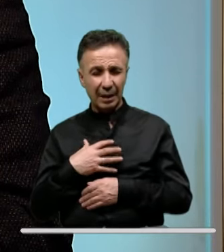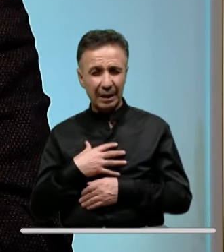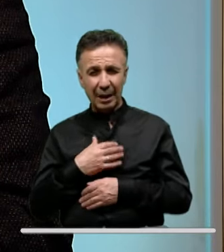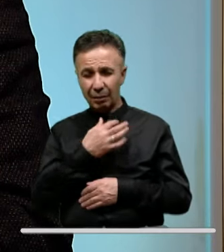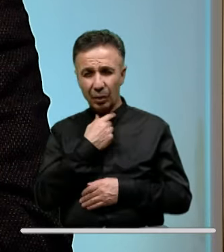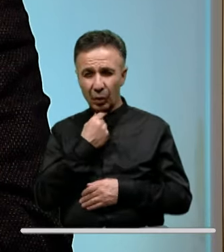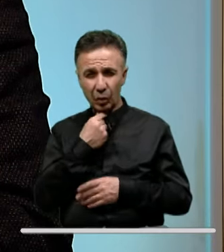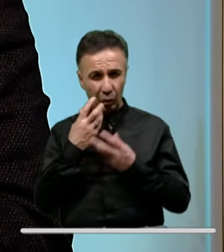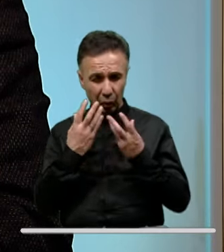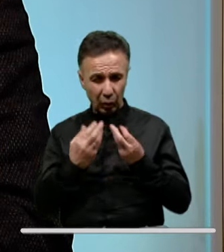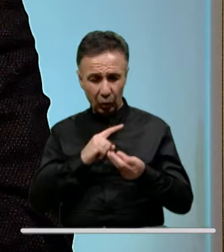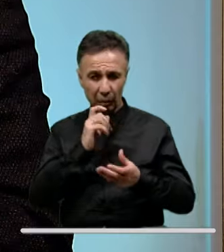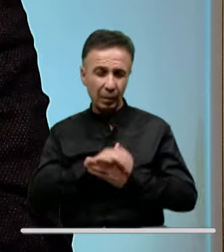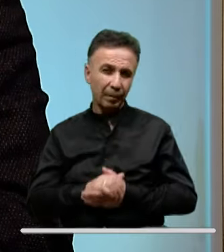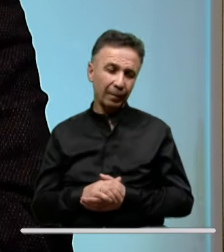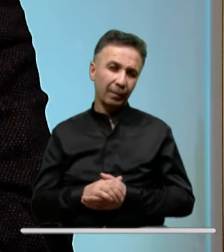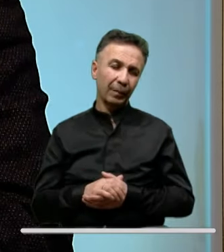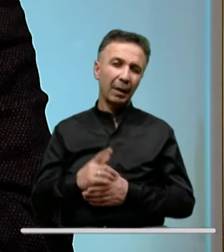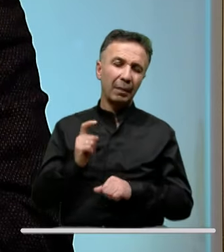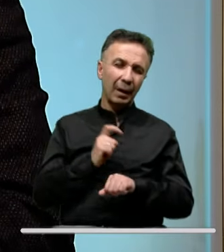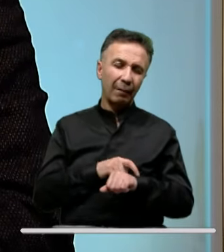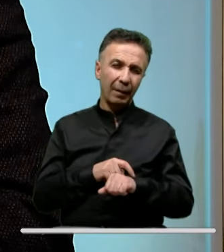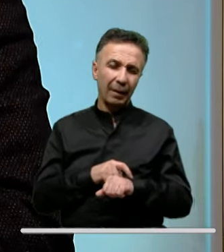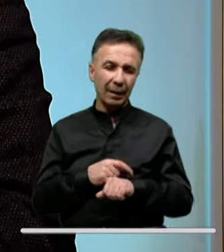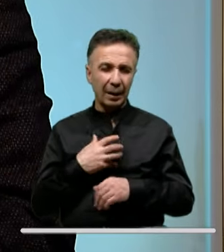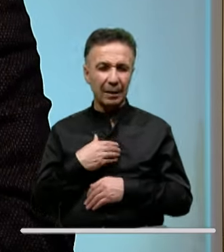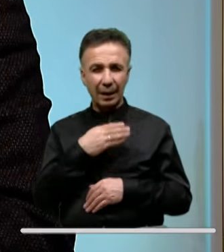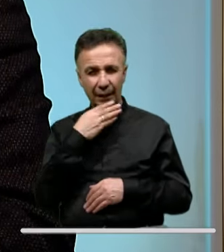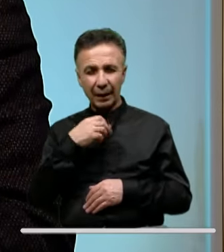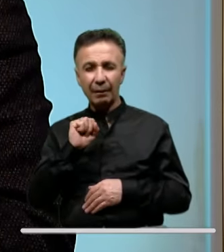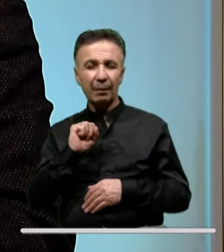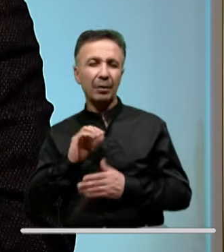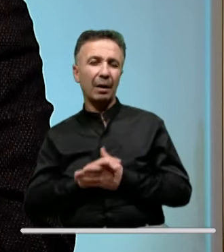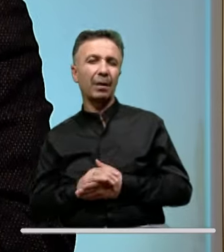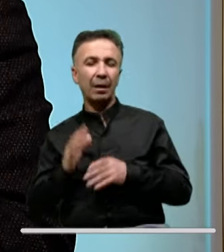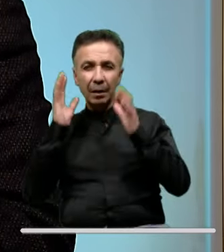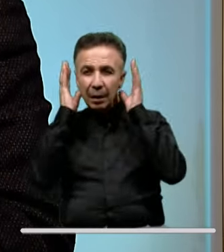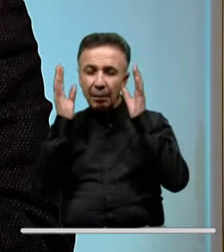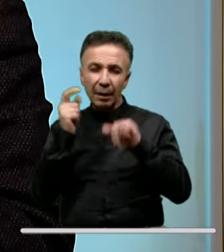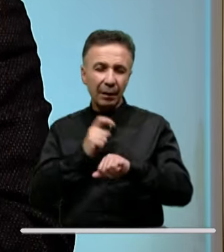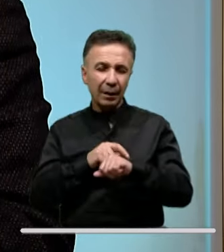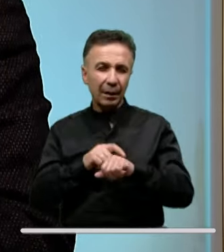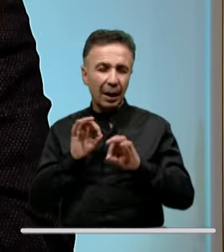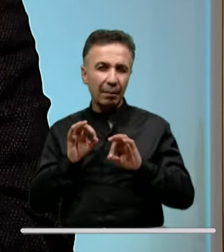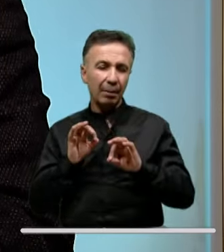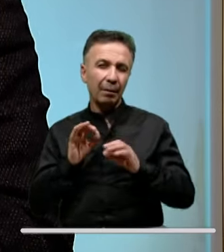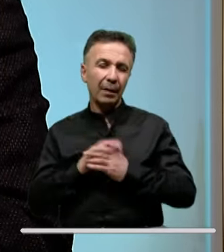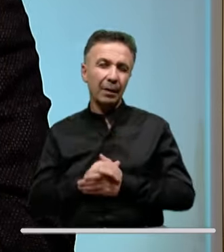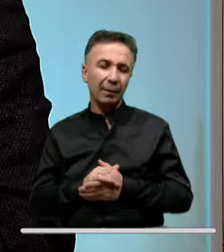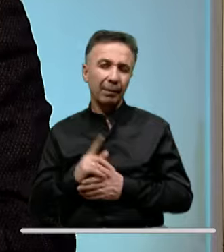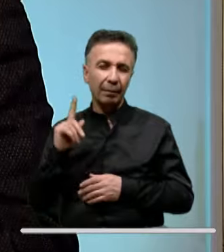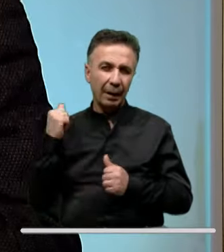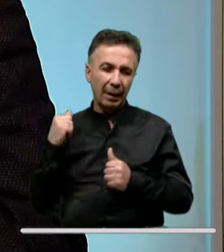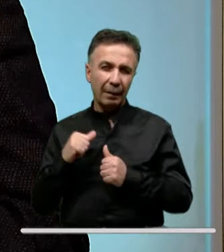yani bir vakit kendisine fırsat vermemiş ama daha sonraki namaz vakitlerinde her vakitte tekrar ediyor. Bir defa